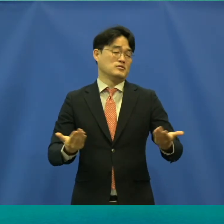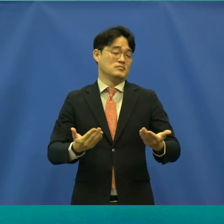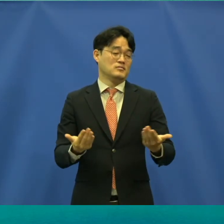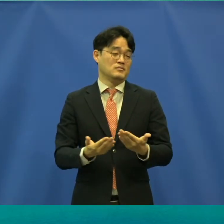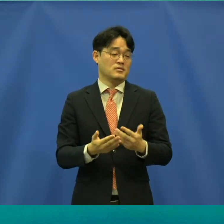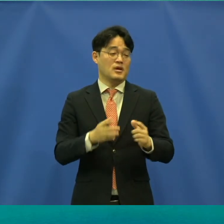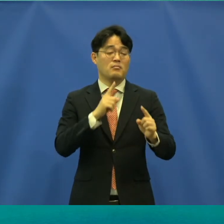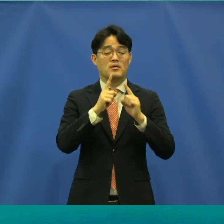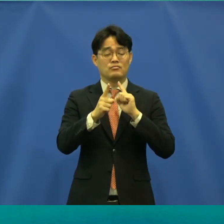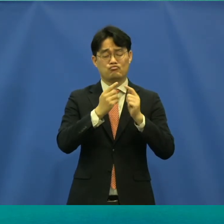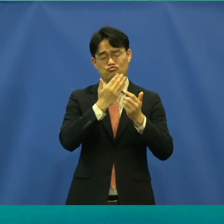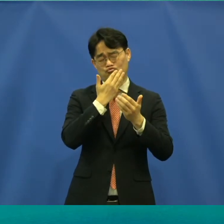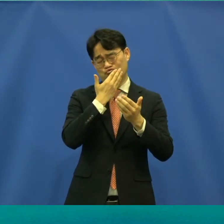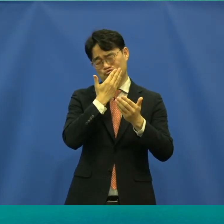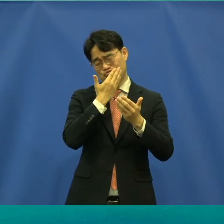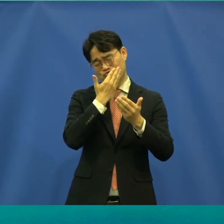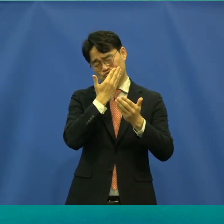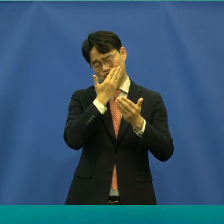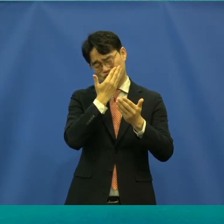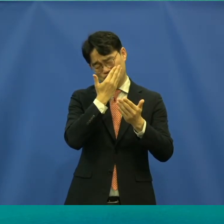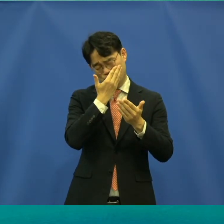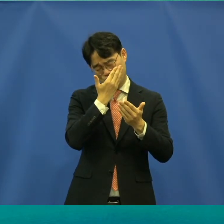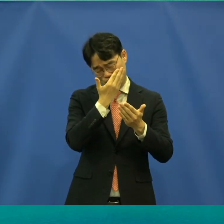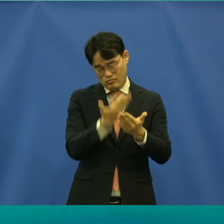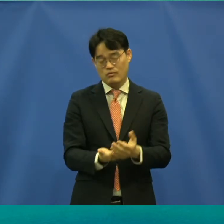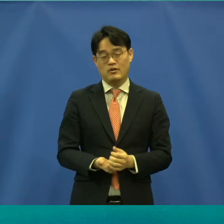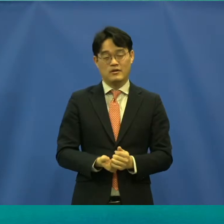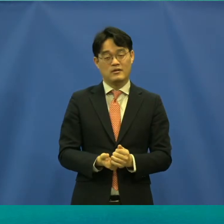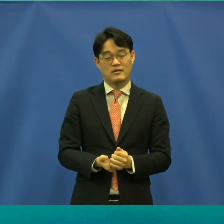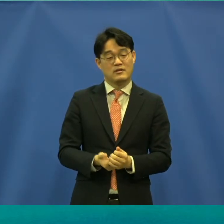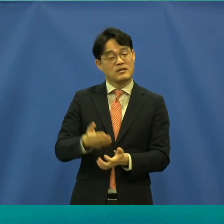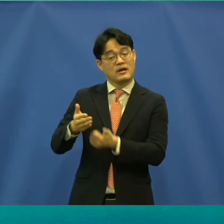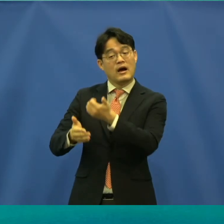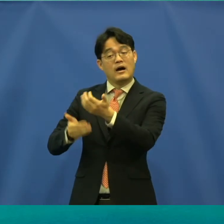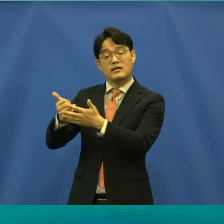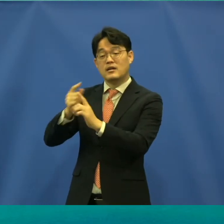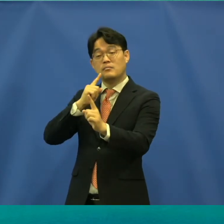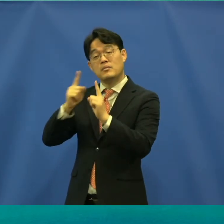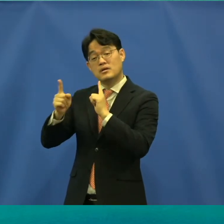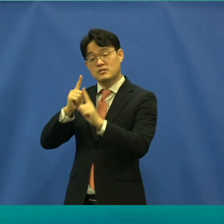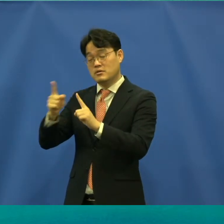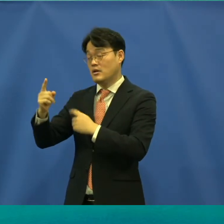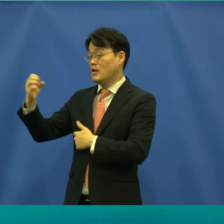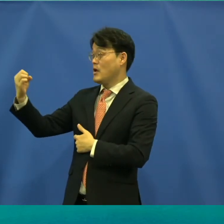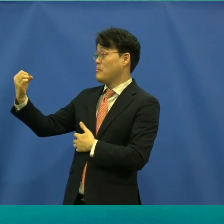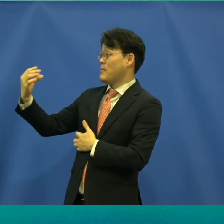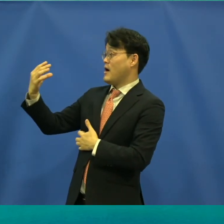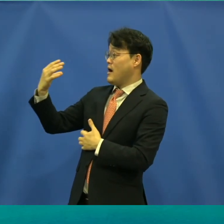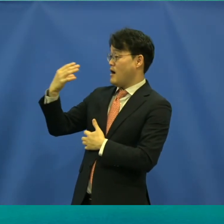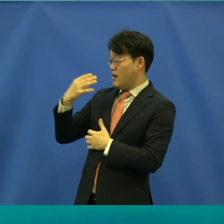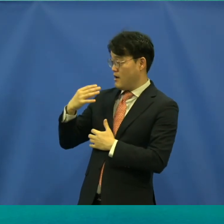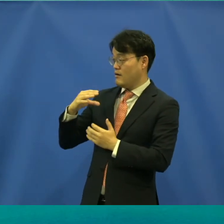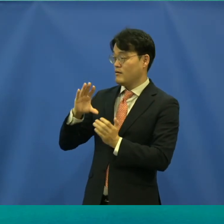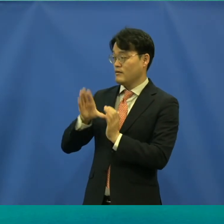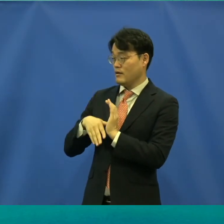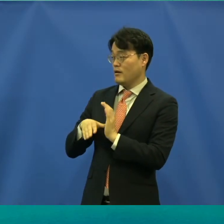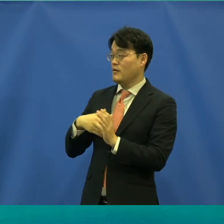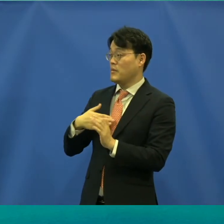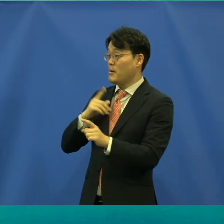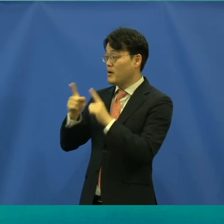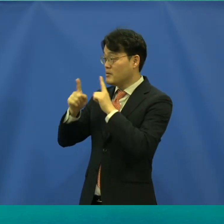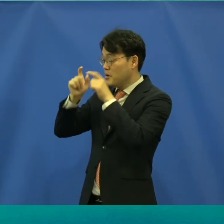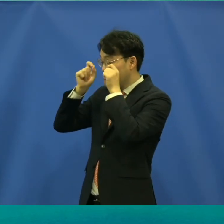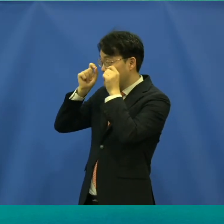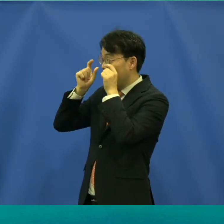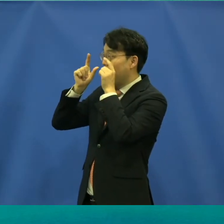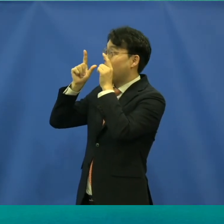그래서 하나님의 말씀이 우리의 삶에 개입할 때 특별한 존재가 된다는 거죠. 그 말씀이 그를